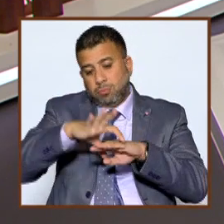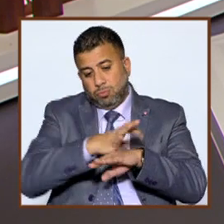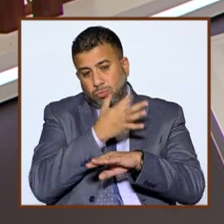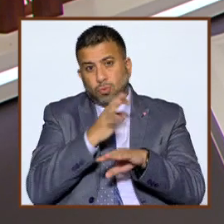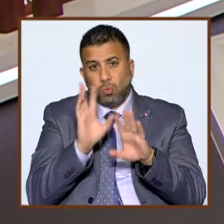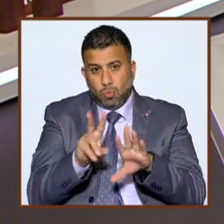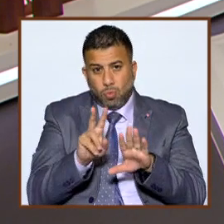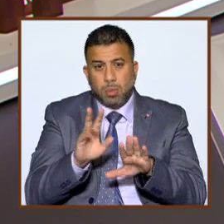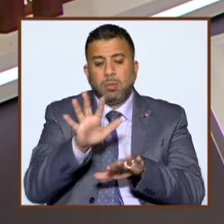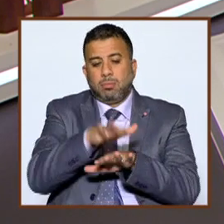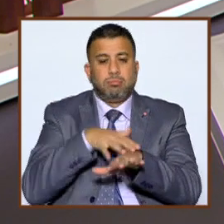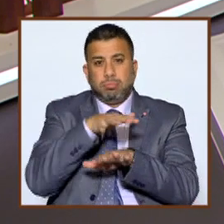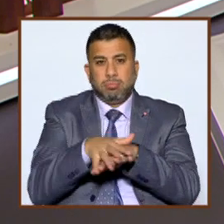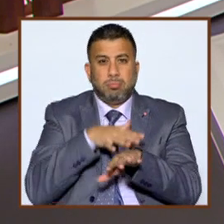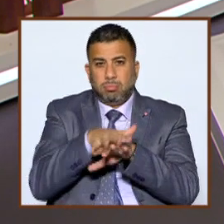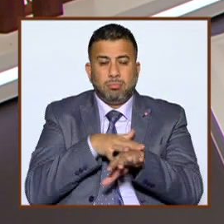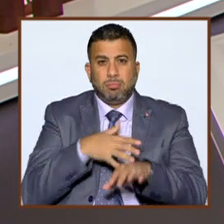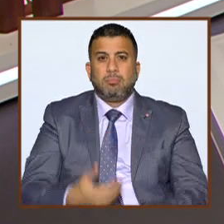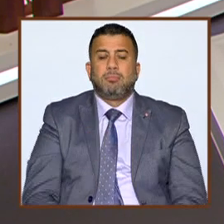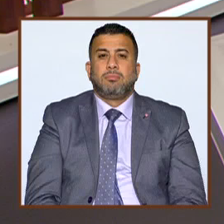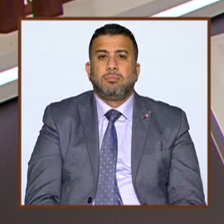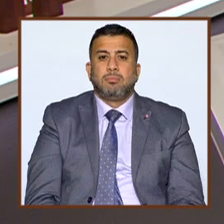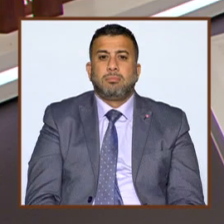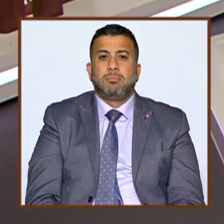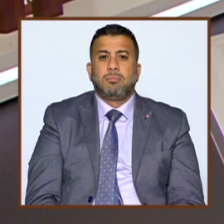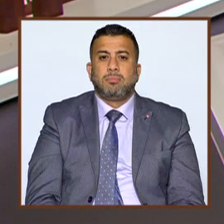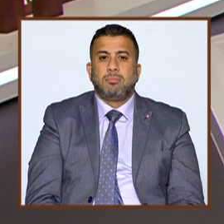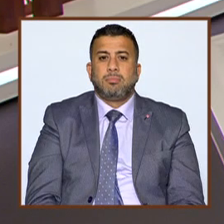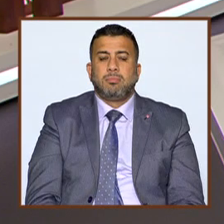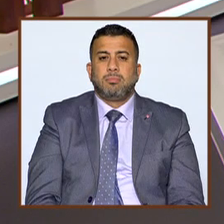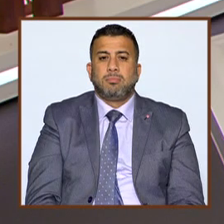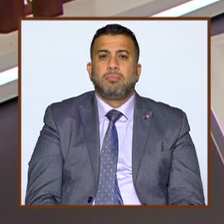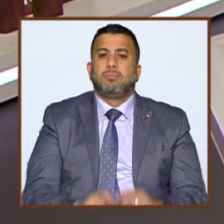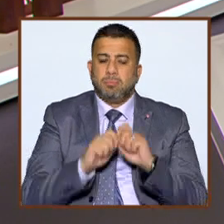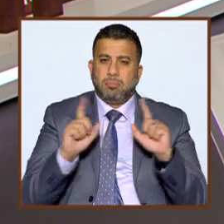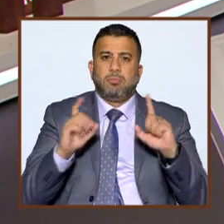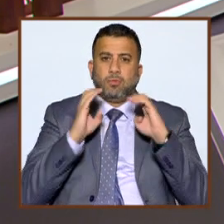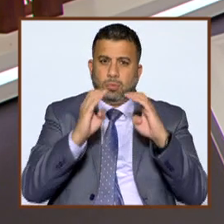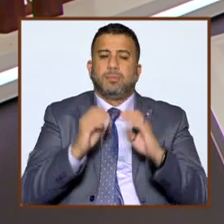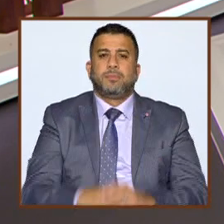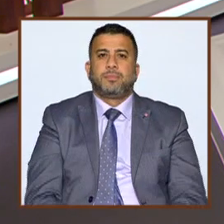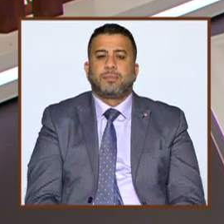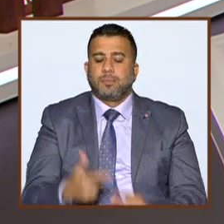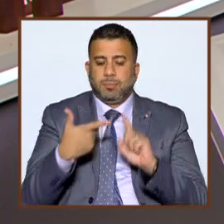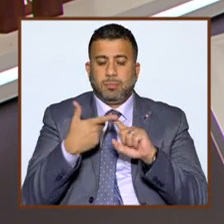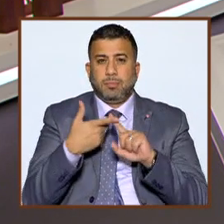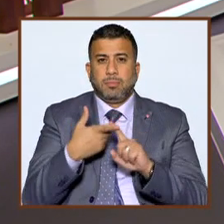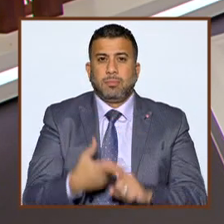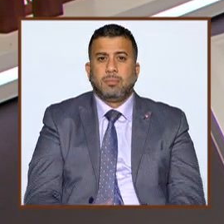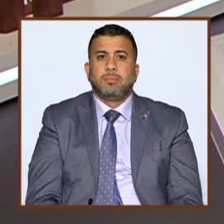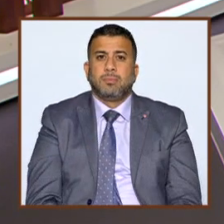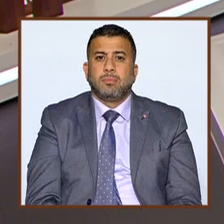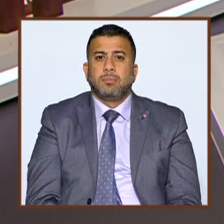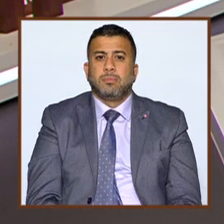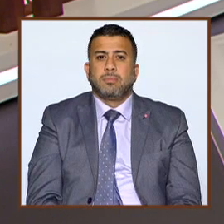الجراب نفسه ثم يتوضأ ويمسح عليه؟ إن شاء الله. سؤال آخر، ما